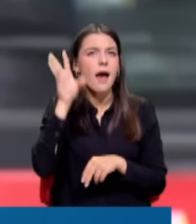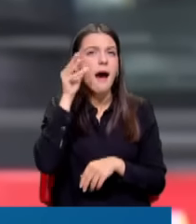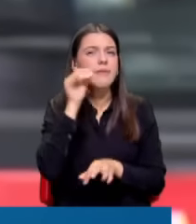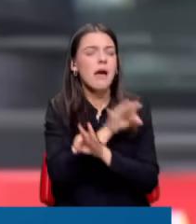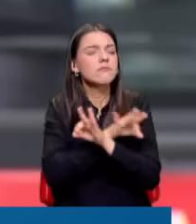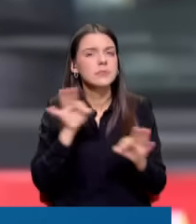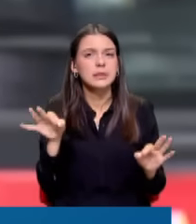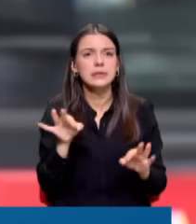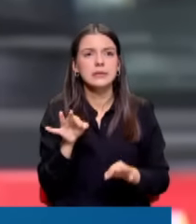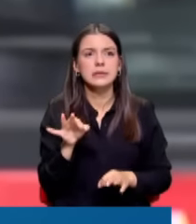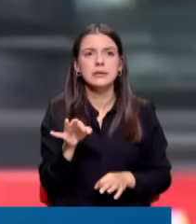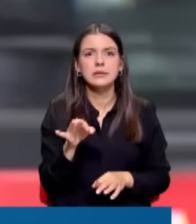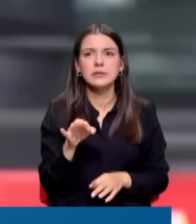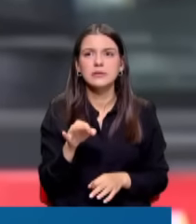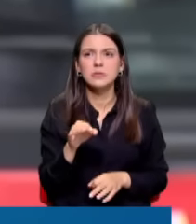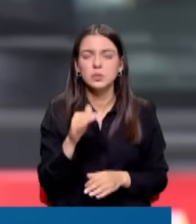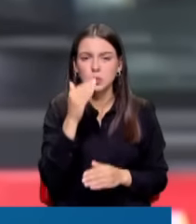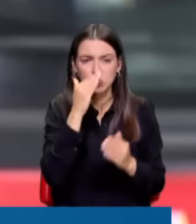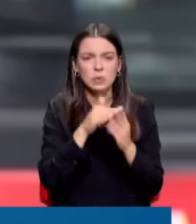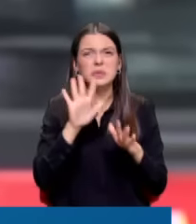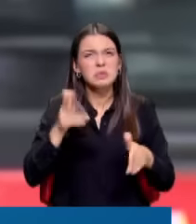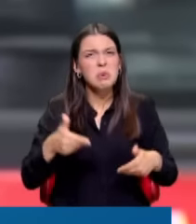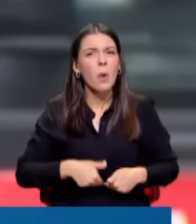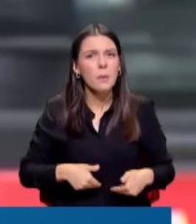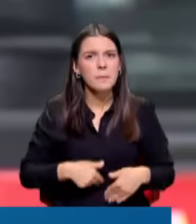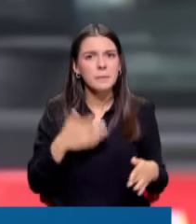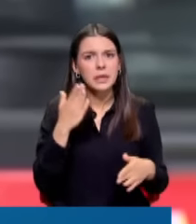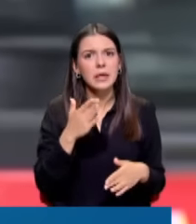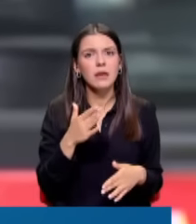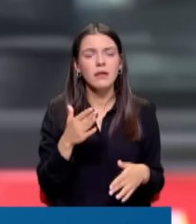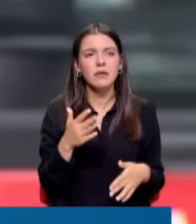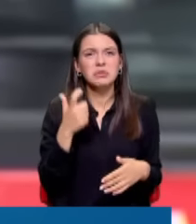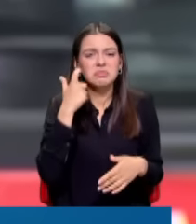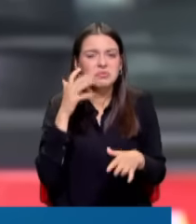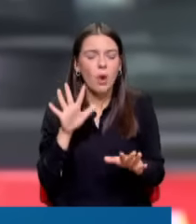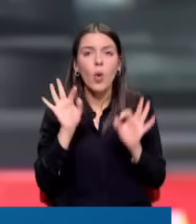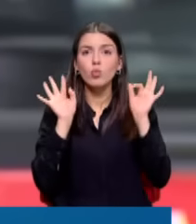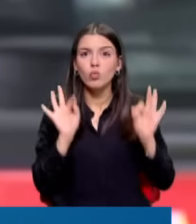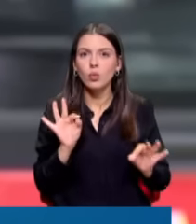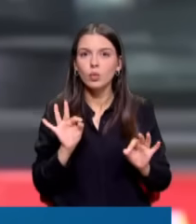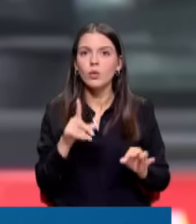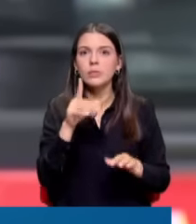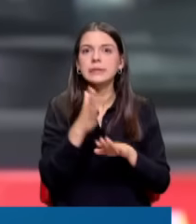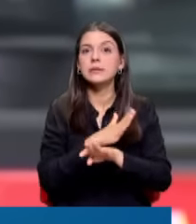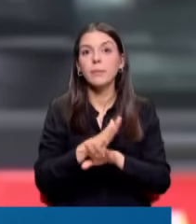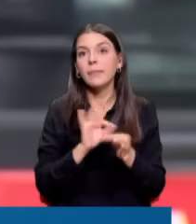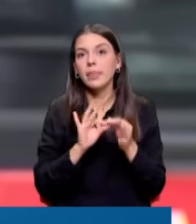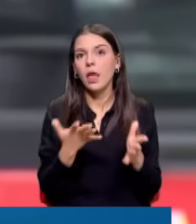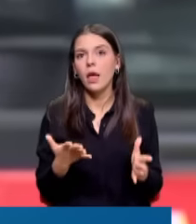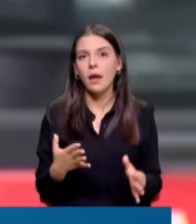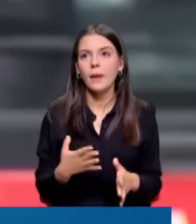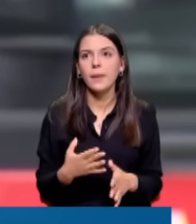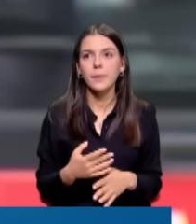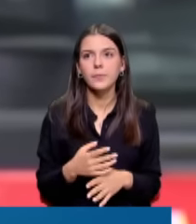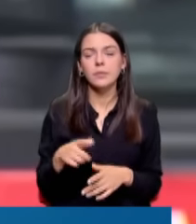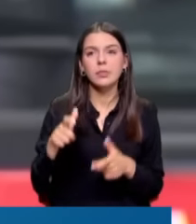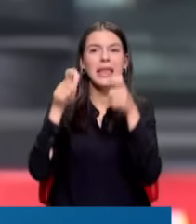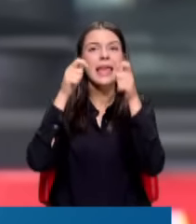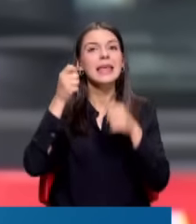anlamsız, mesnetsiz, komik, trajik durumun sebebi nedir?